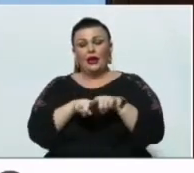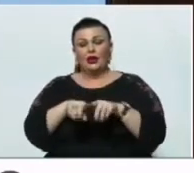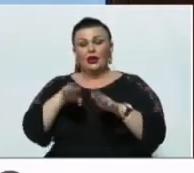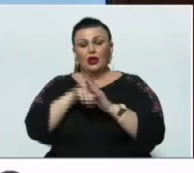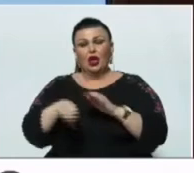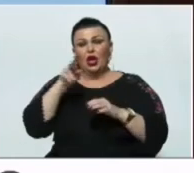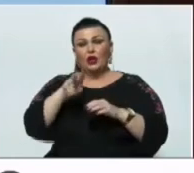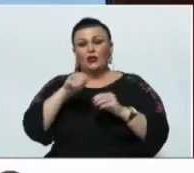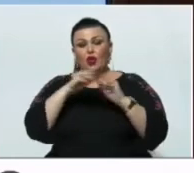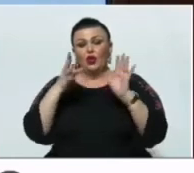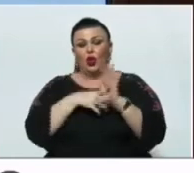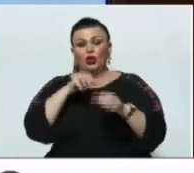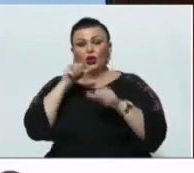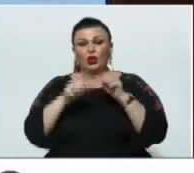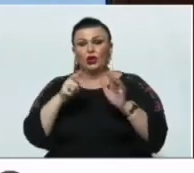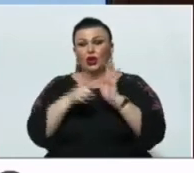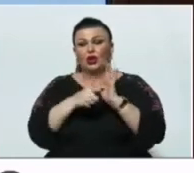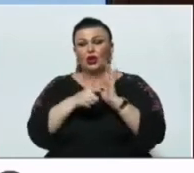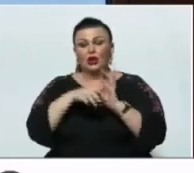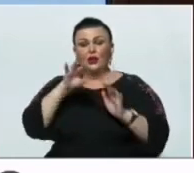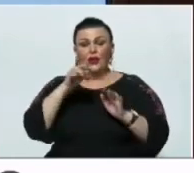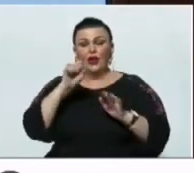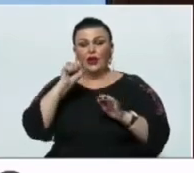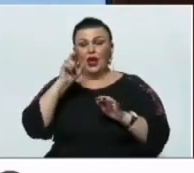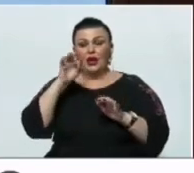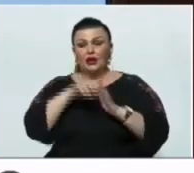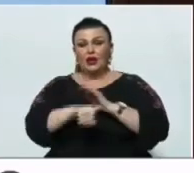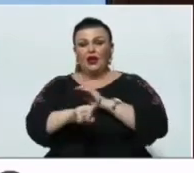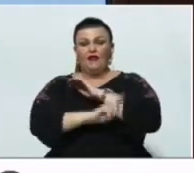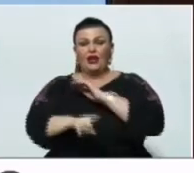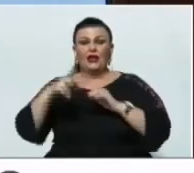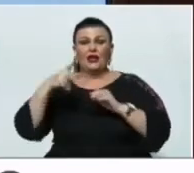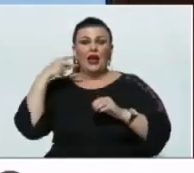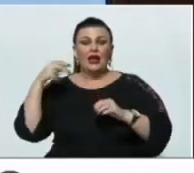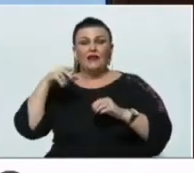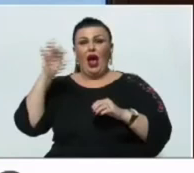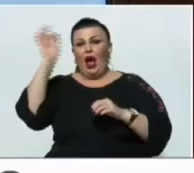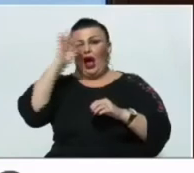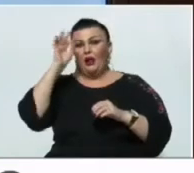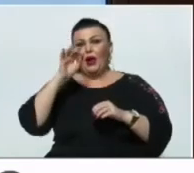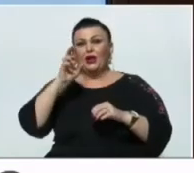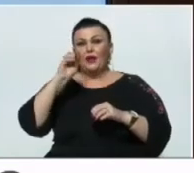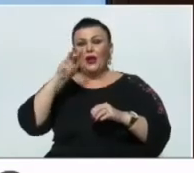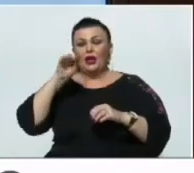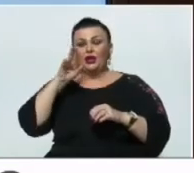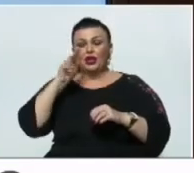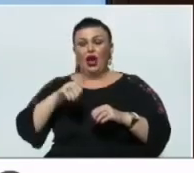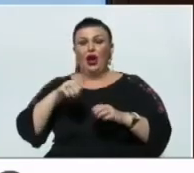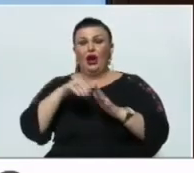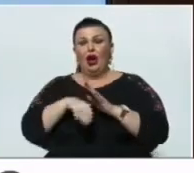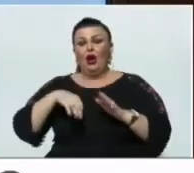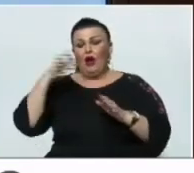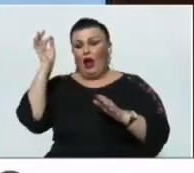il çərçivəsində 7 miqrasiya könüllüsü Finlandiya, Litva, Almanya, Belçika, Yunanistan, Fransa və Türkiyədə